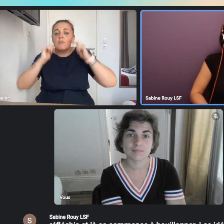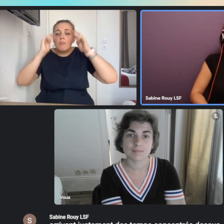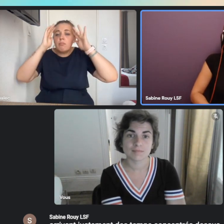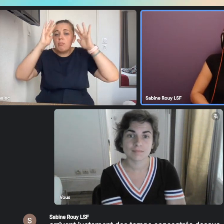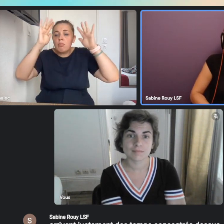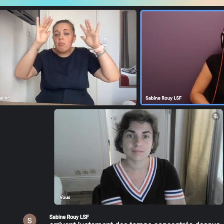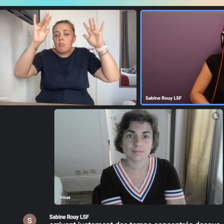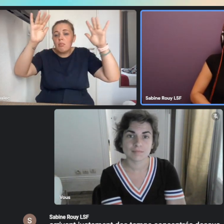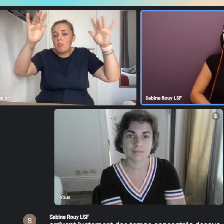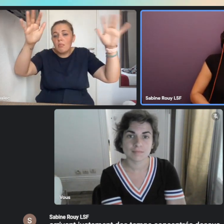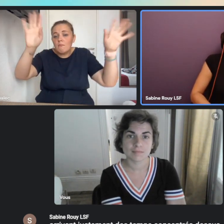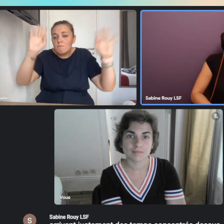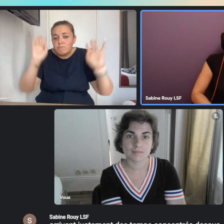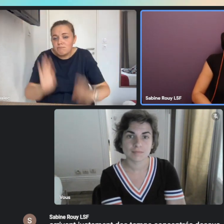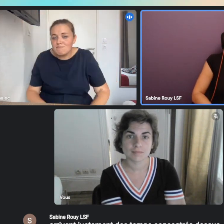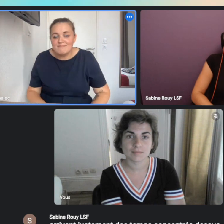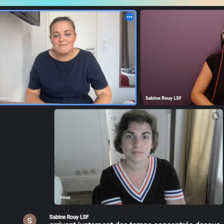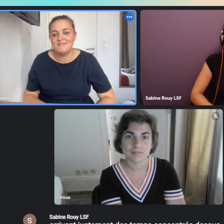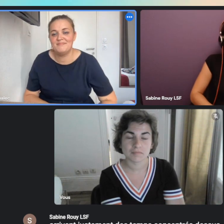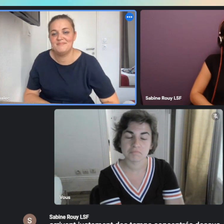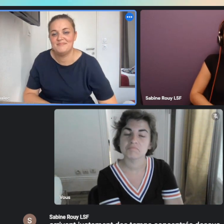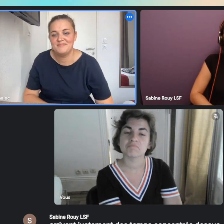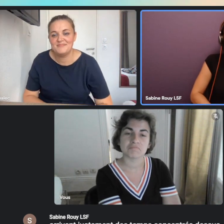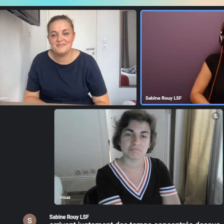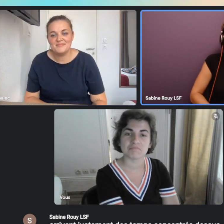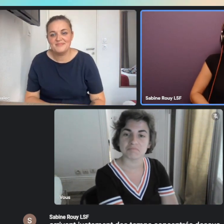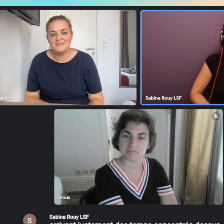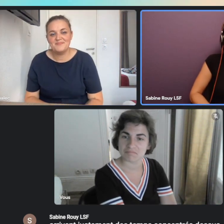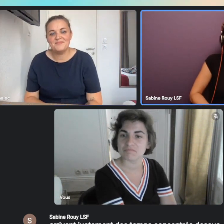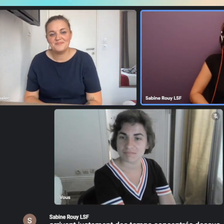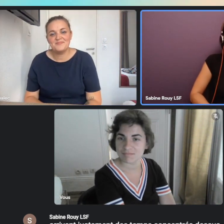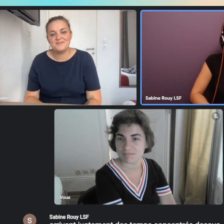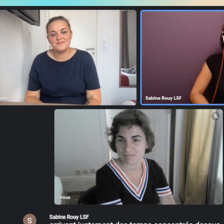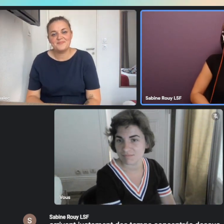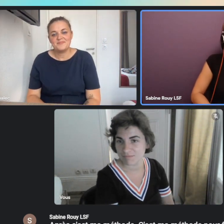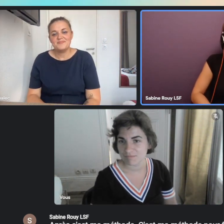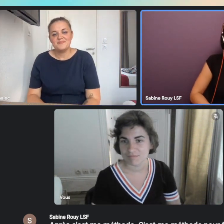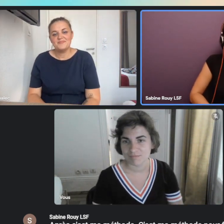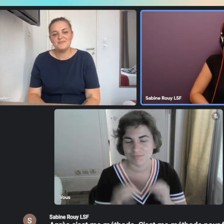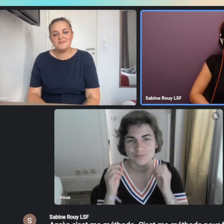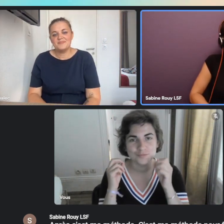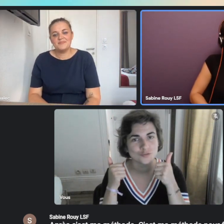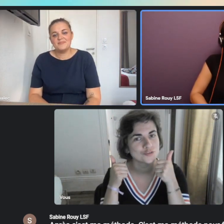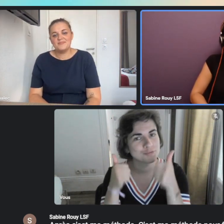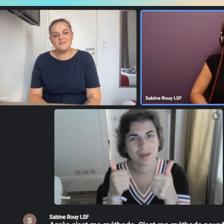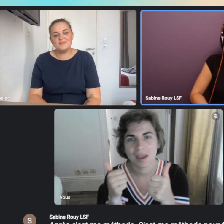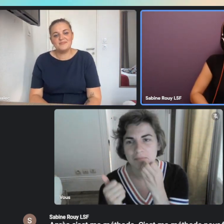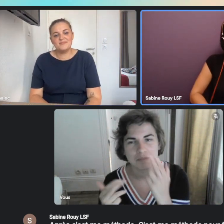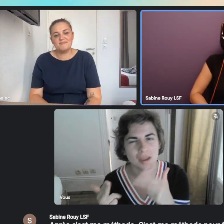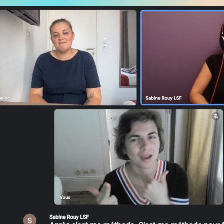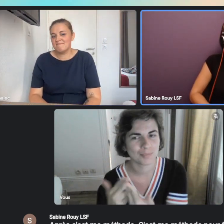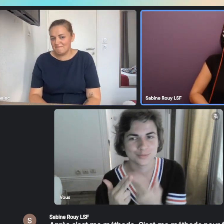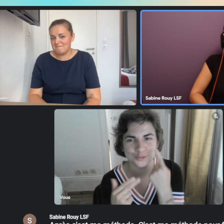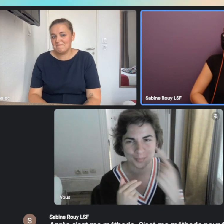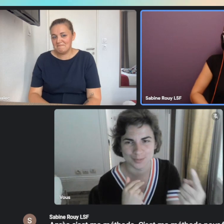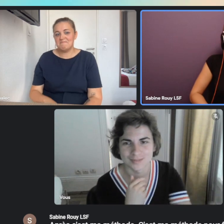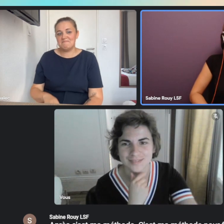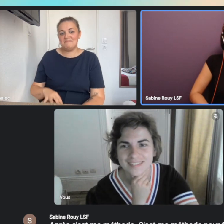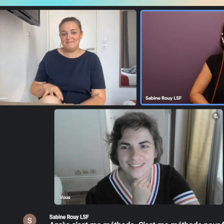plus, je vais me balader et du coup, avoir l'esprit qui divague. D'accord. OK,